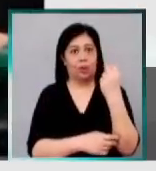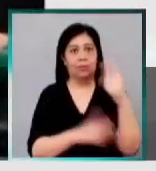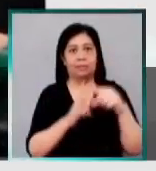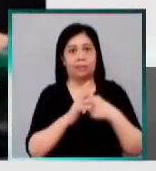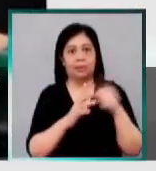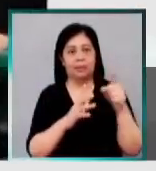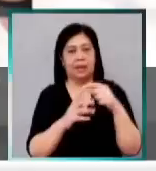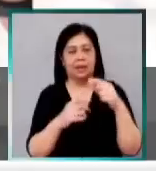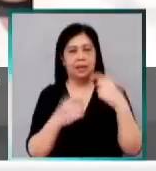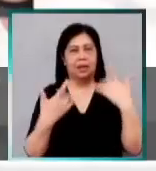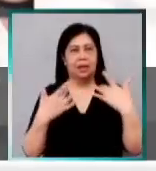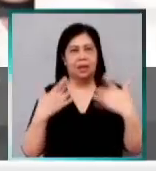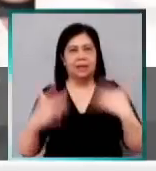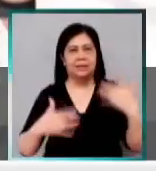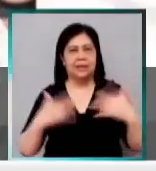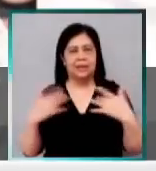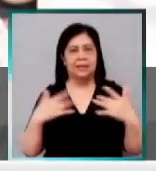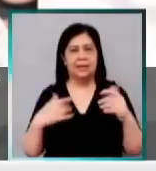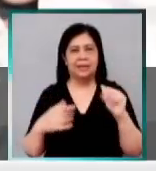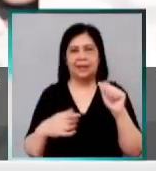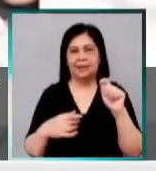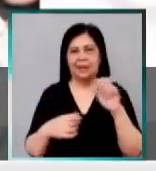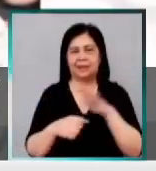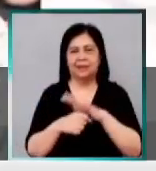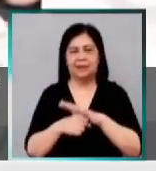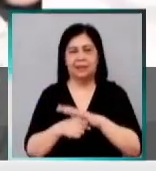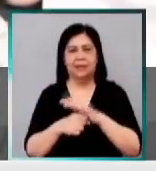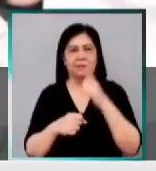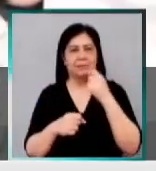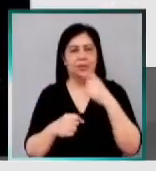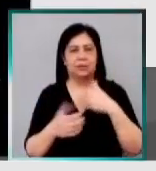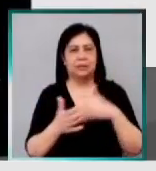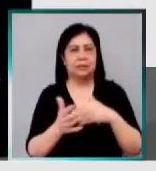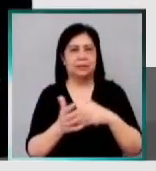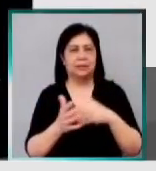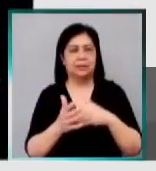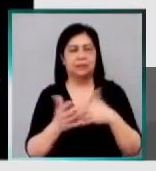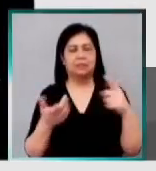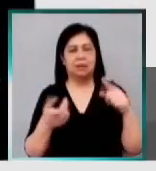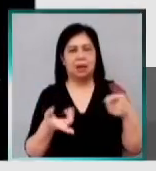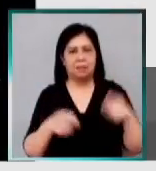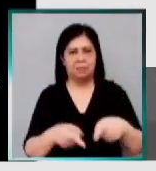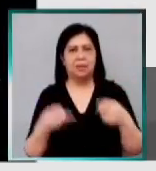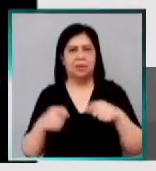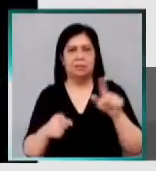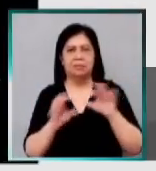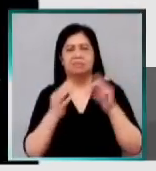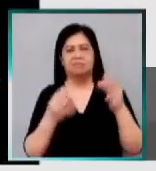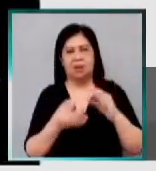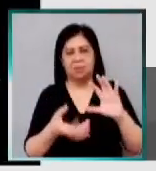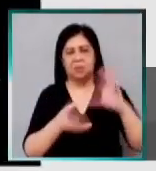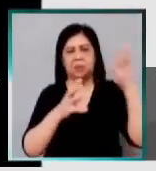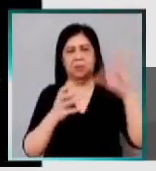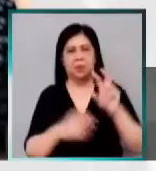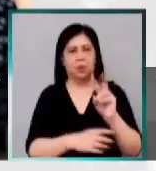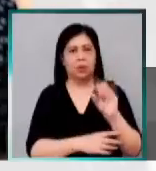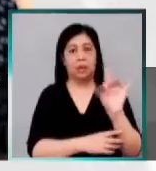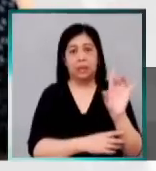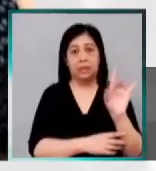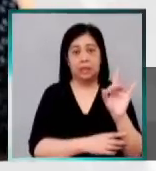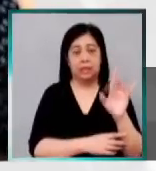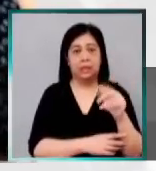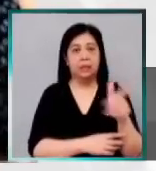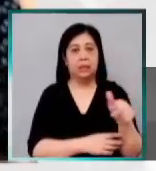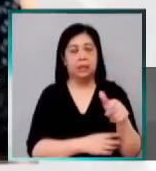pagkabalisaw anxiety attacks ni Andrea dahil sa sunod-sunod na trahedya sa kanilang pamilya. 2018 nang clinically